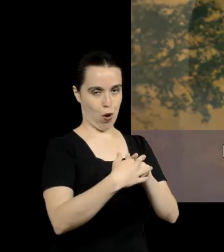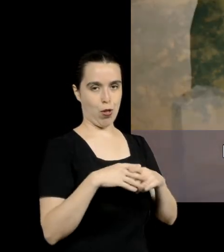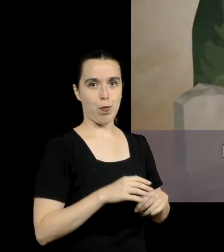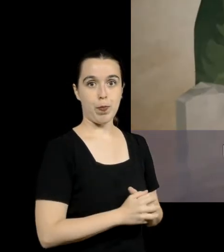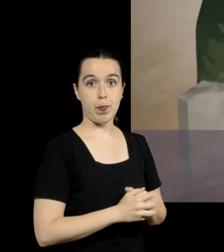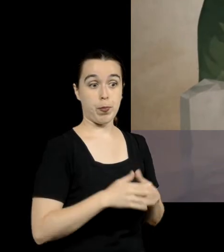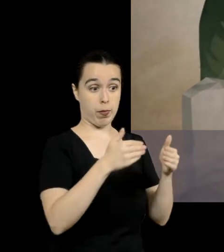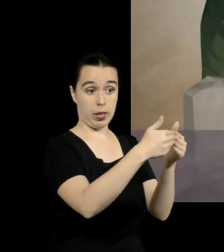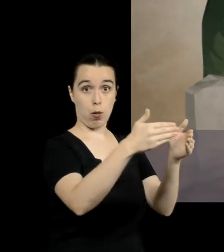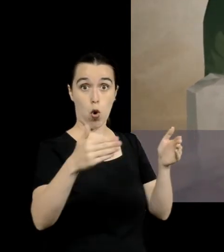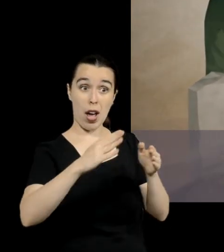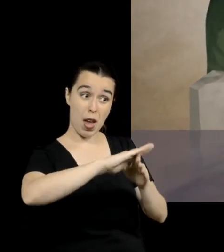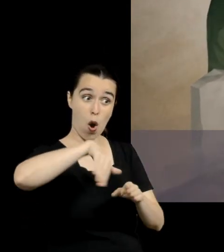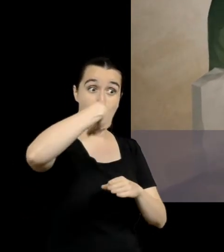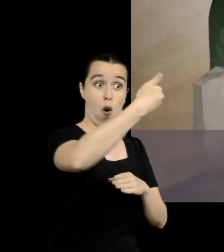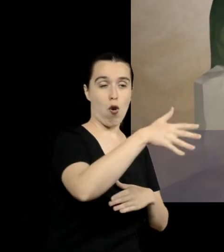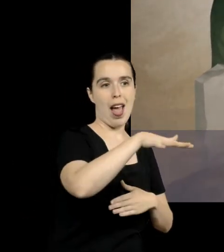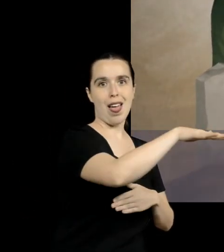necròpolis fora de la muralla.